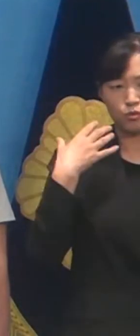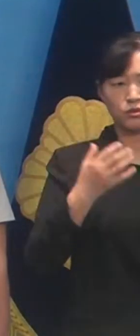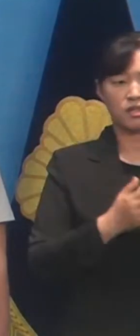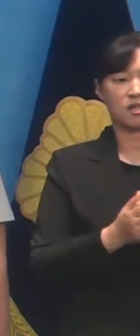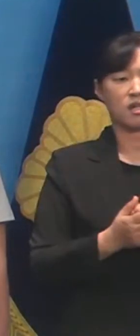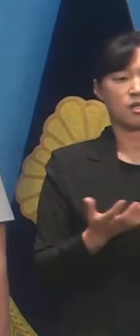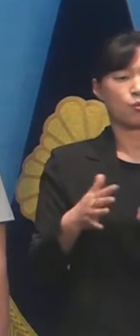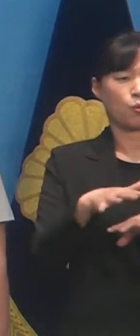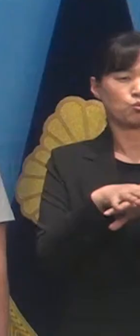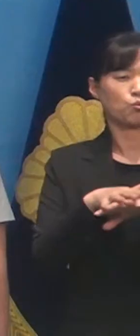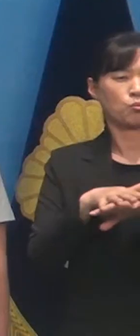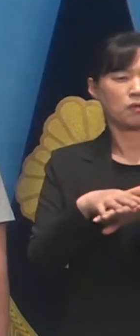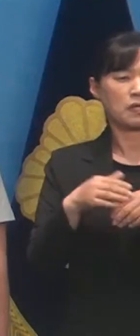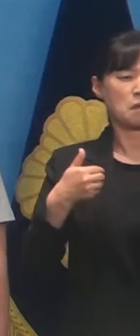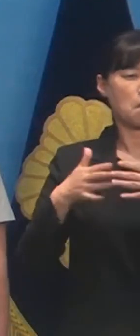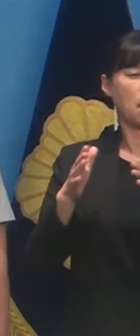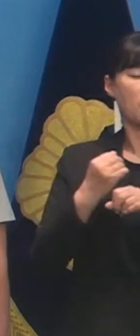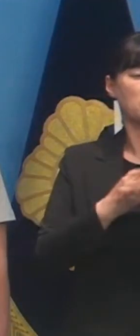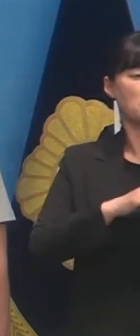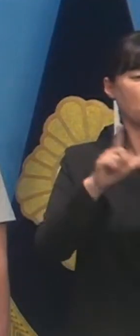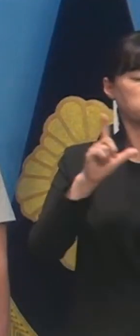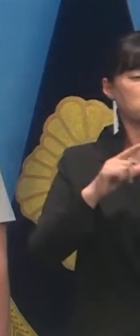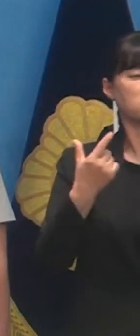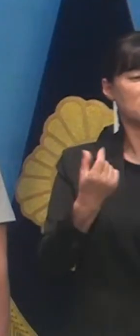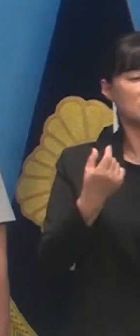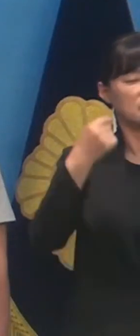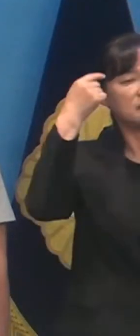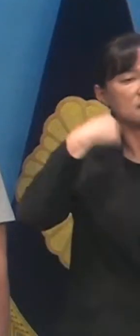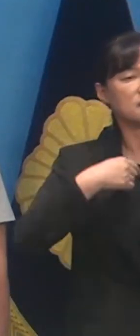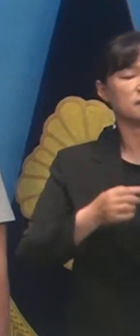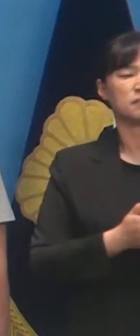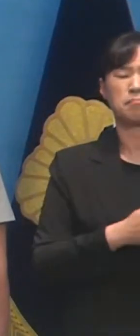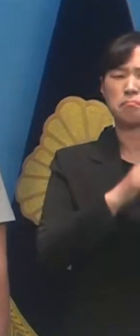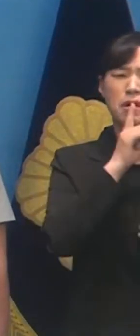대한 협박으로 저는 보고 있습니다. 있을 수 없는 이야기입니다.